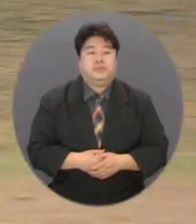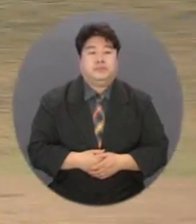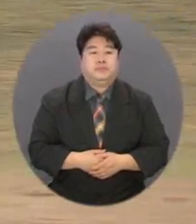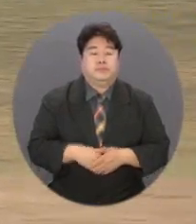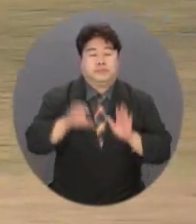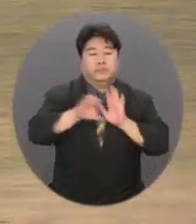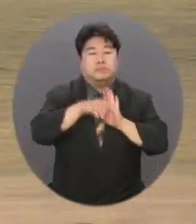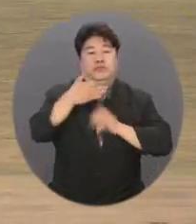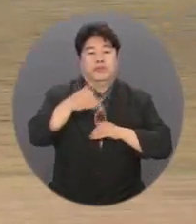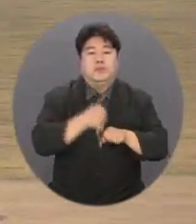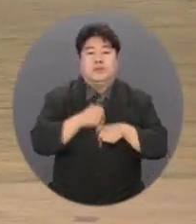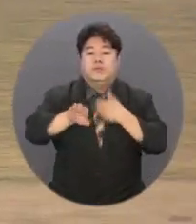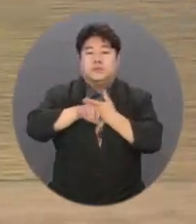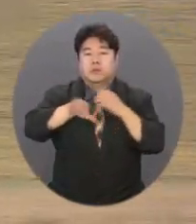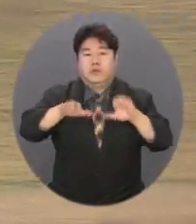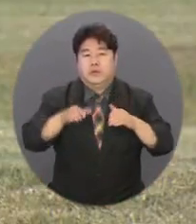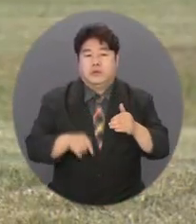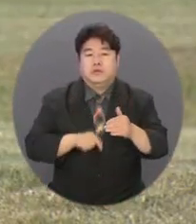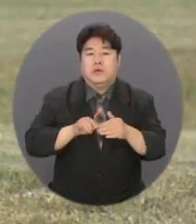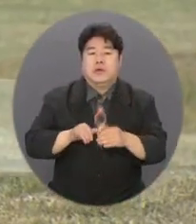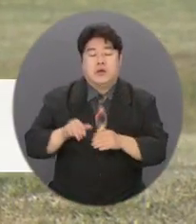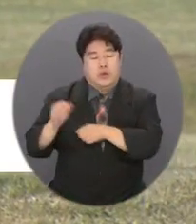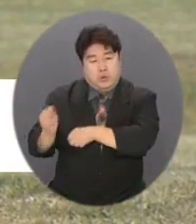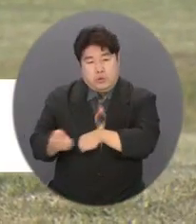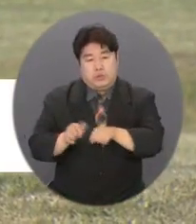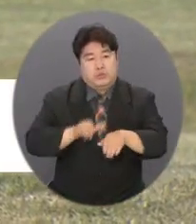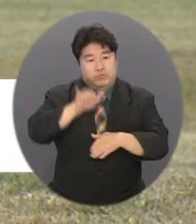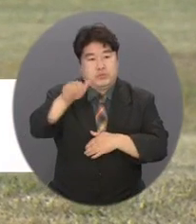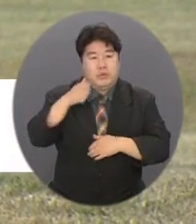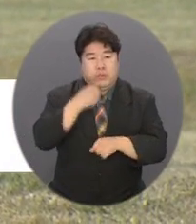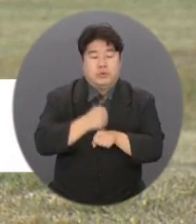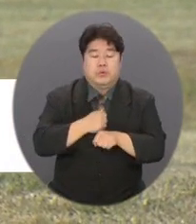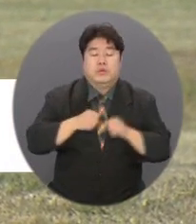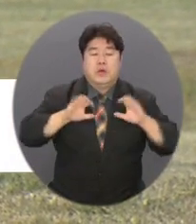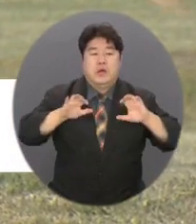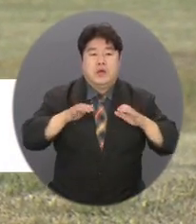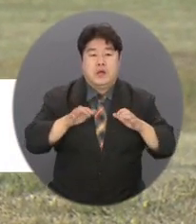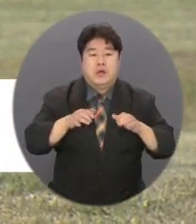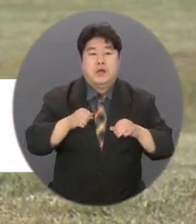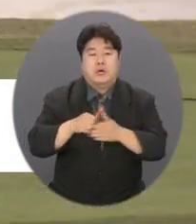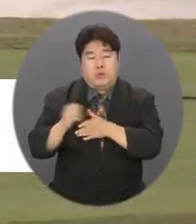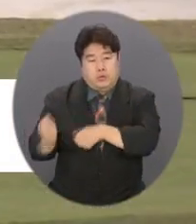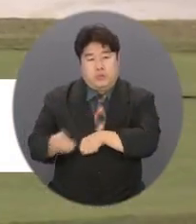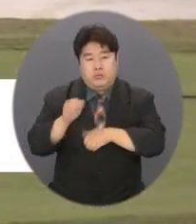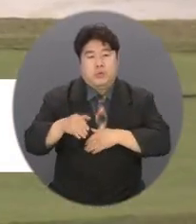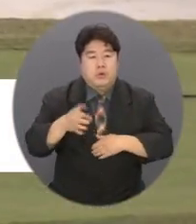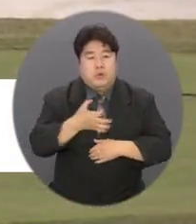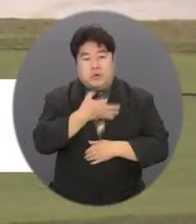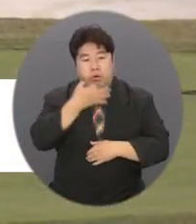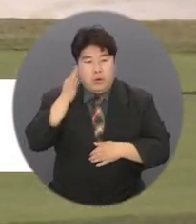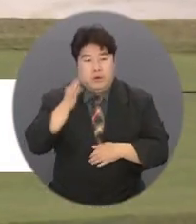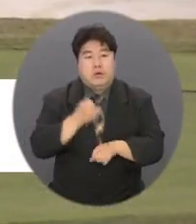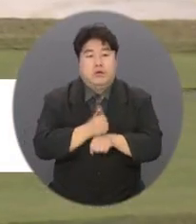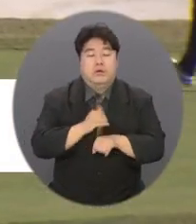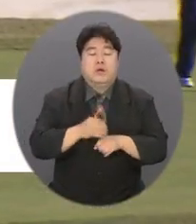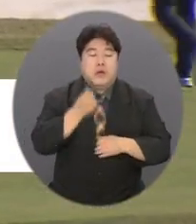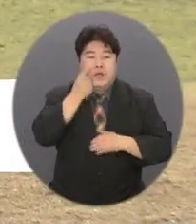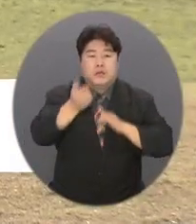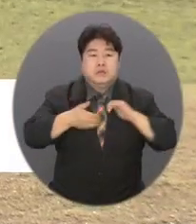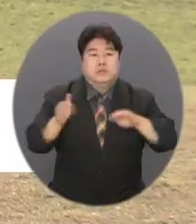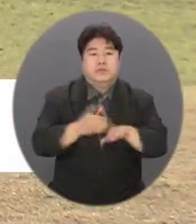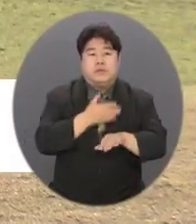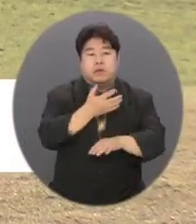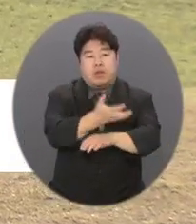크로 날 구로 해외원정 울프가 불가능해지자 국내 골프장 의 특수 를 누리고 있습니다 한달 전부터 예약을 해야 하는데